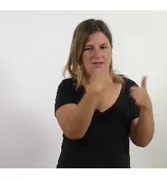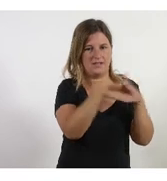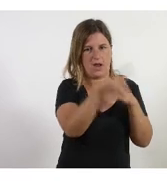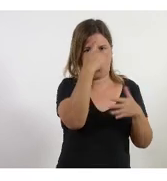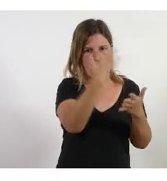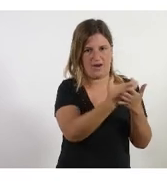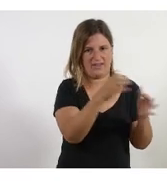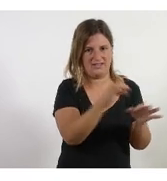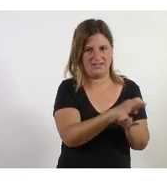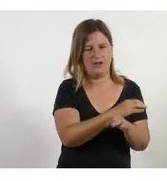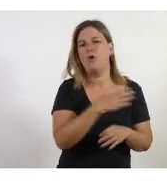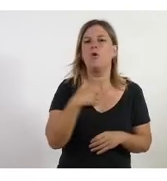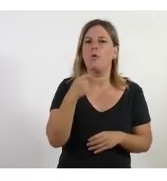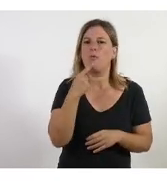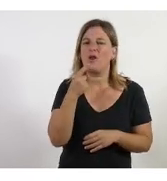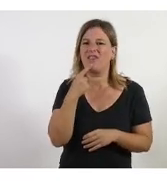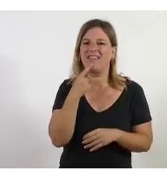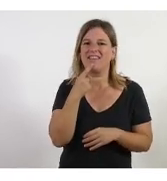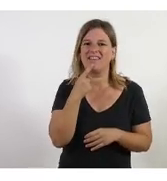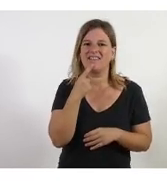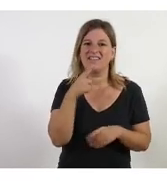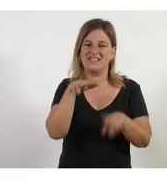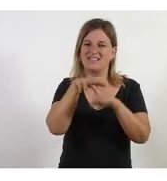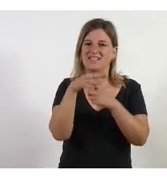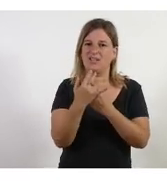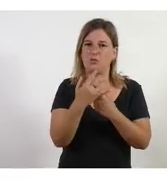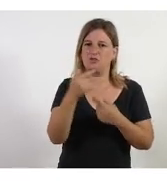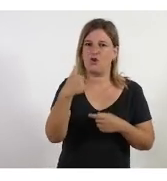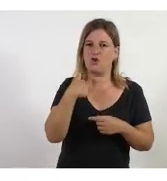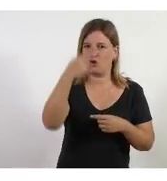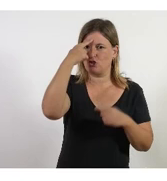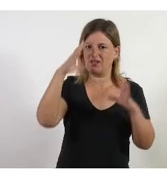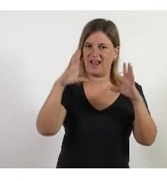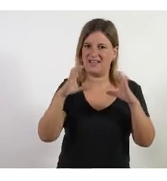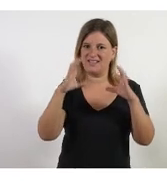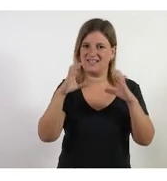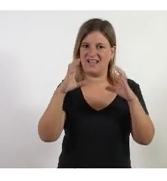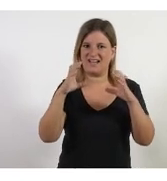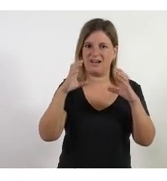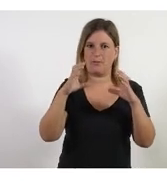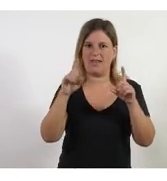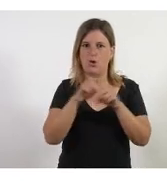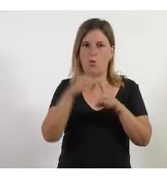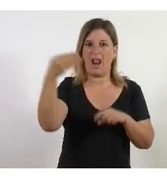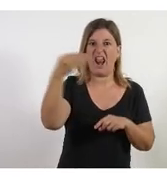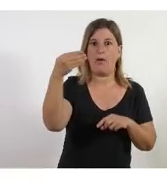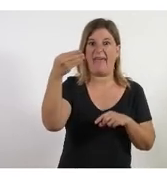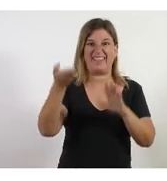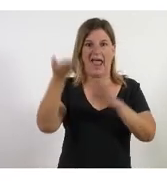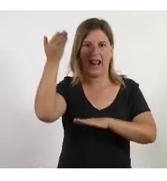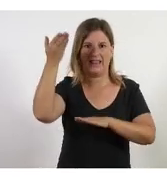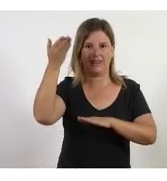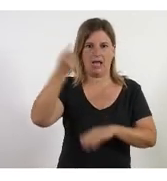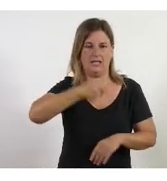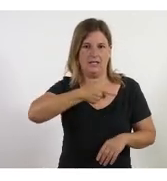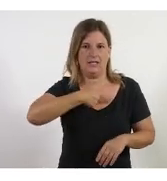gravar-la. Això què vol dir? En circumstàncies com aquestes, que el nostre cervell està vibrant en beta alta